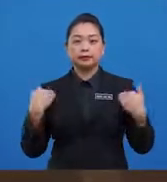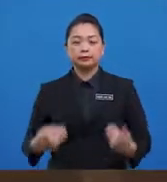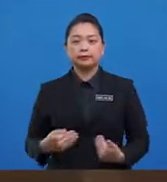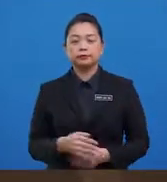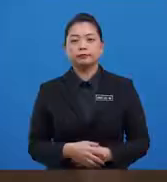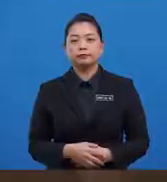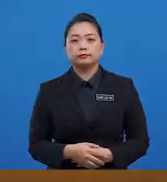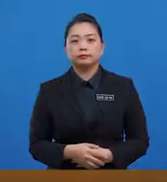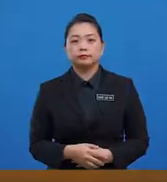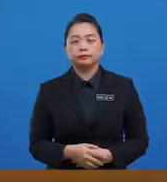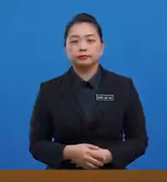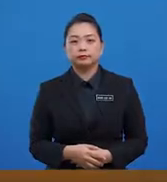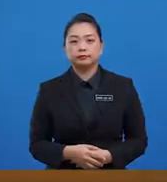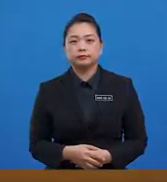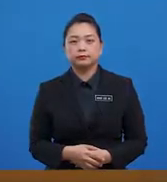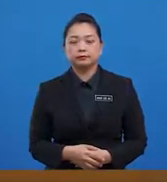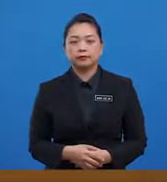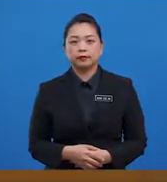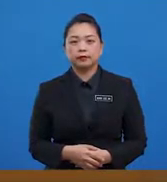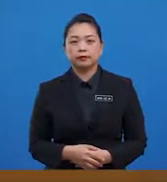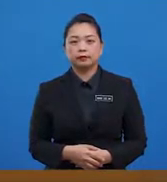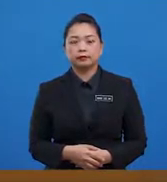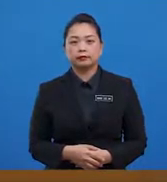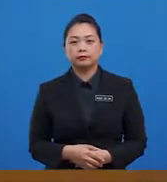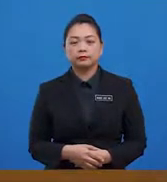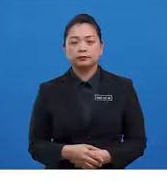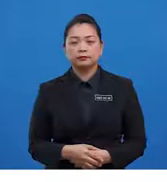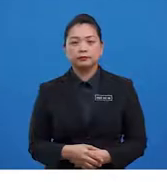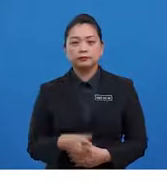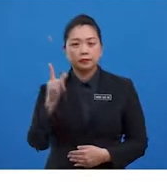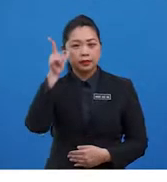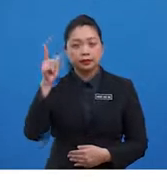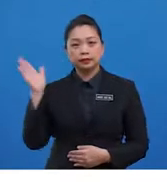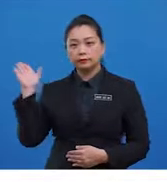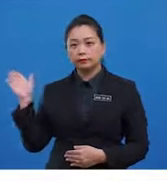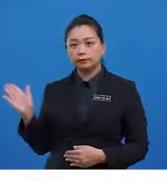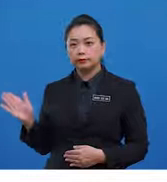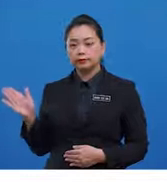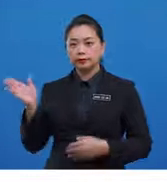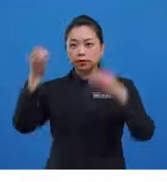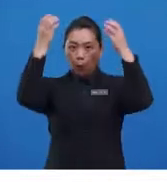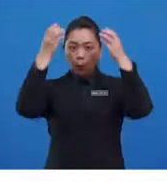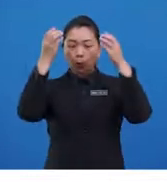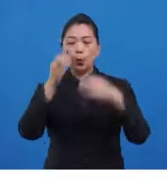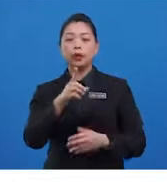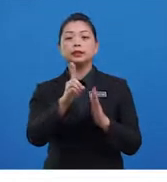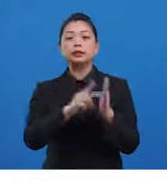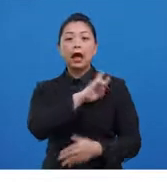Baiklah murid-murid. Perhiasan yang akan kita lihat ialah tengkolok diraja.